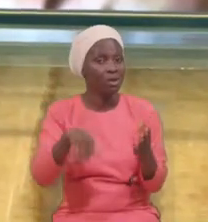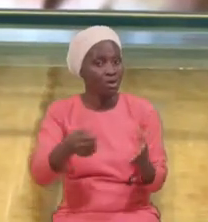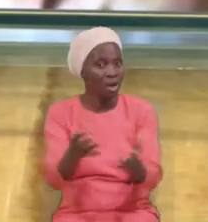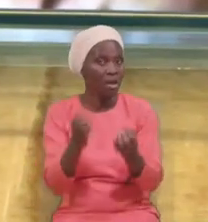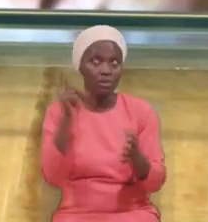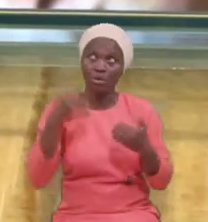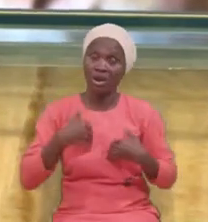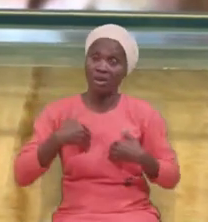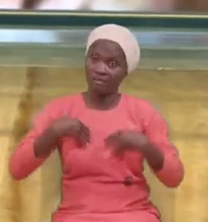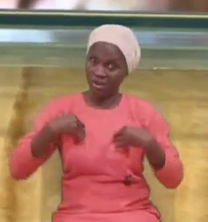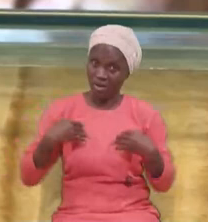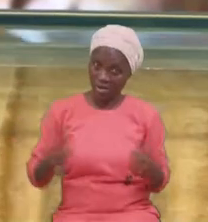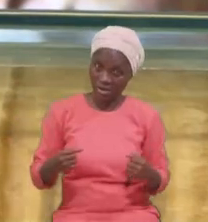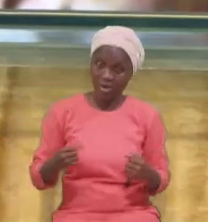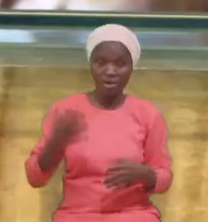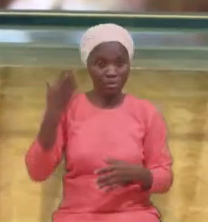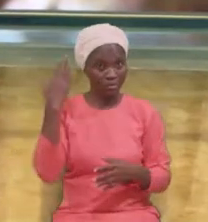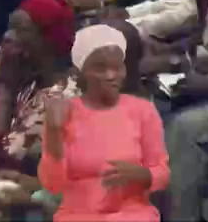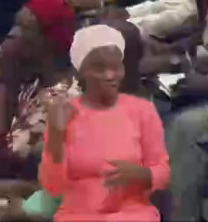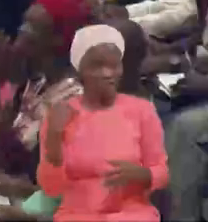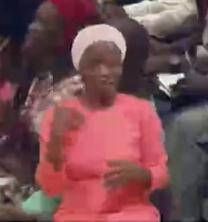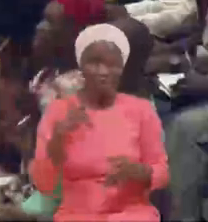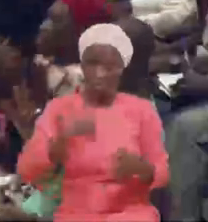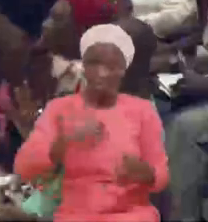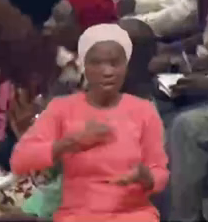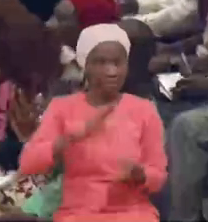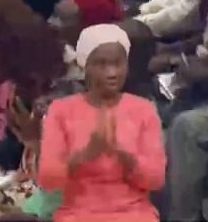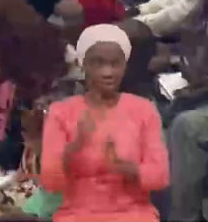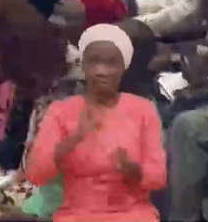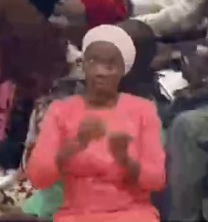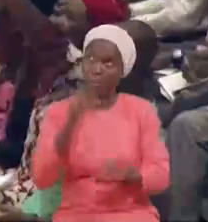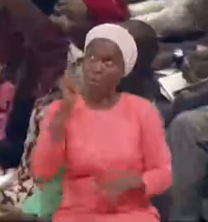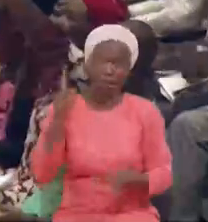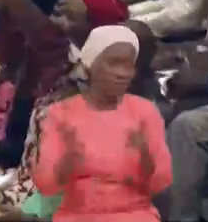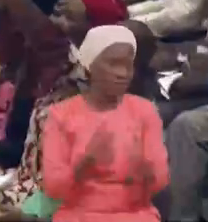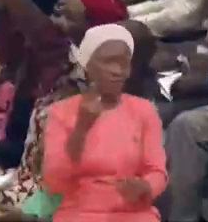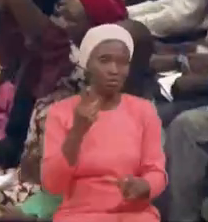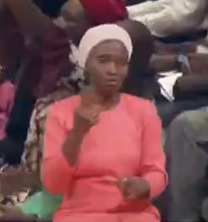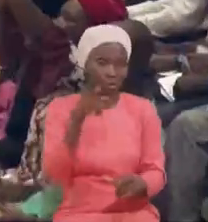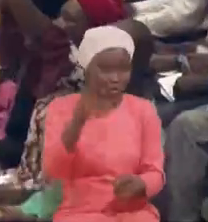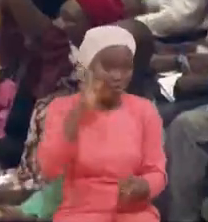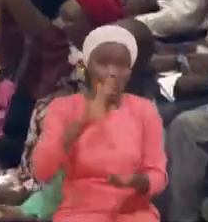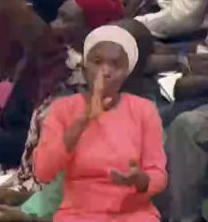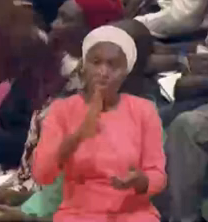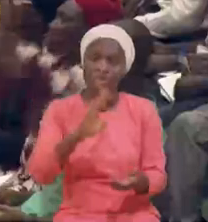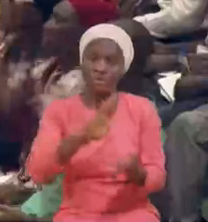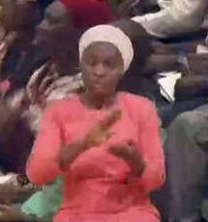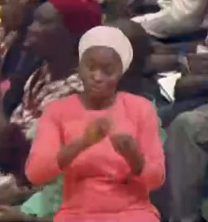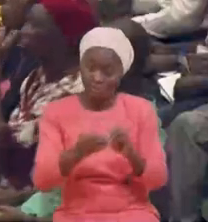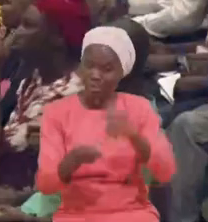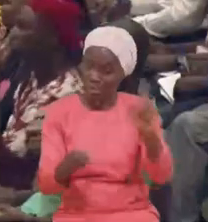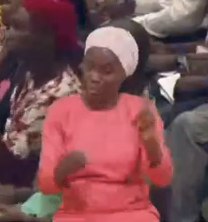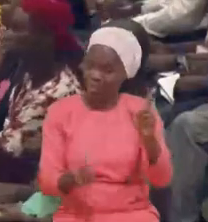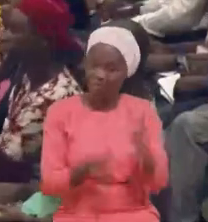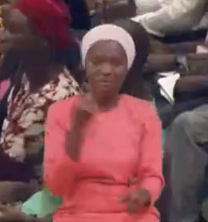guéri, mais je sais que tu le feras pour moi. Je serai le numéro 1. Y a-t-il quelqu'un là-bas ce jour? Vous serez le numéro 1. Du coup, je n'ai jamais vu